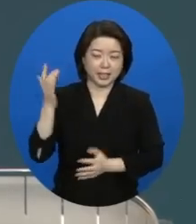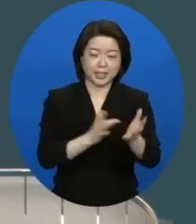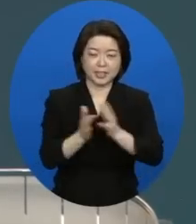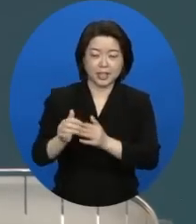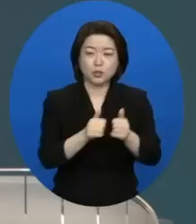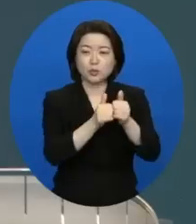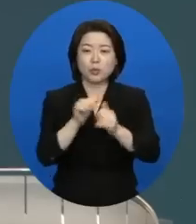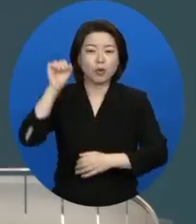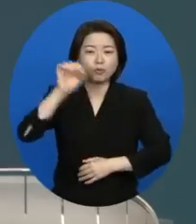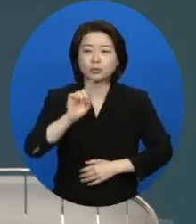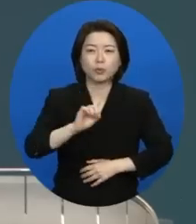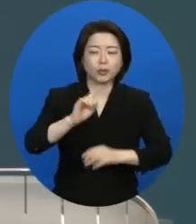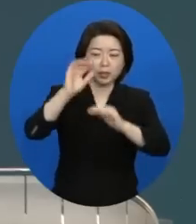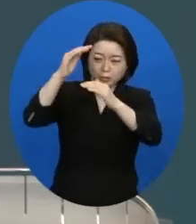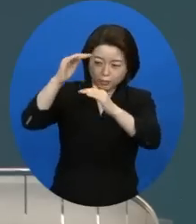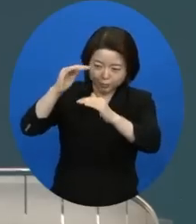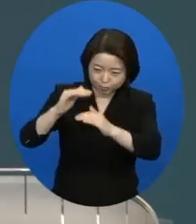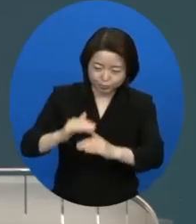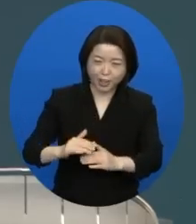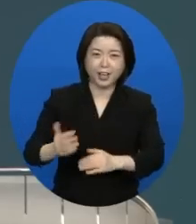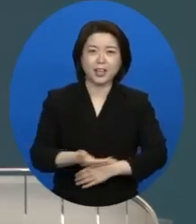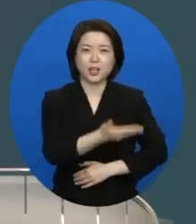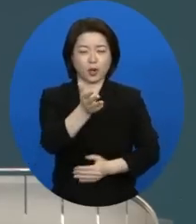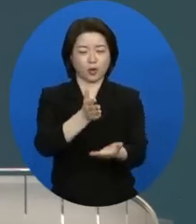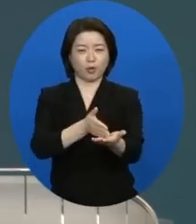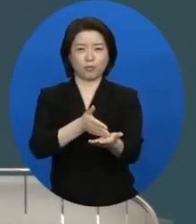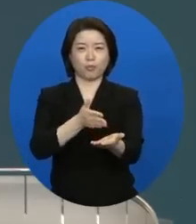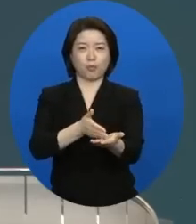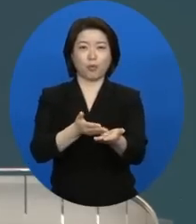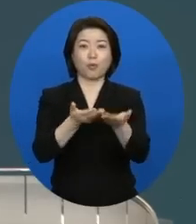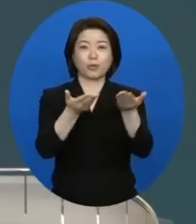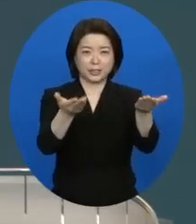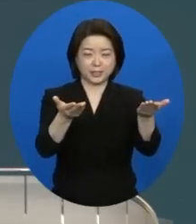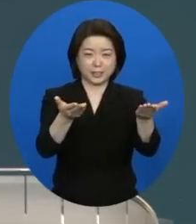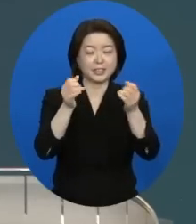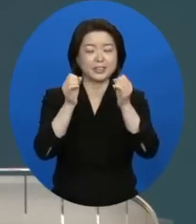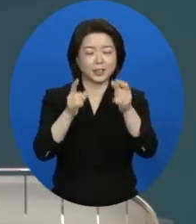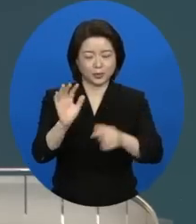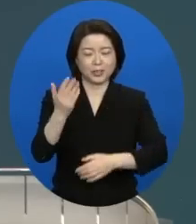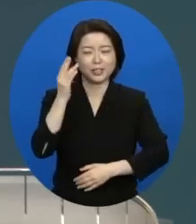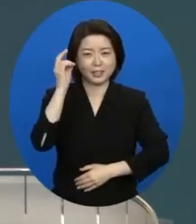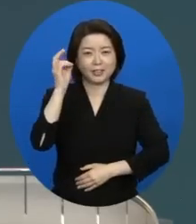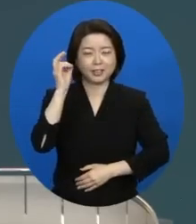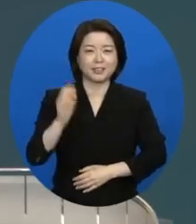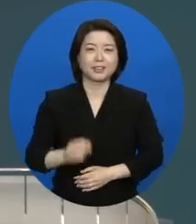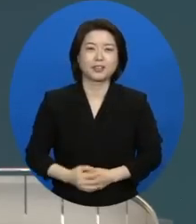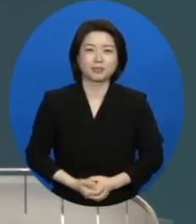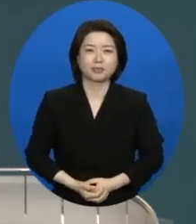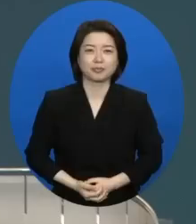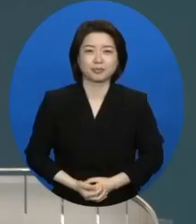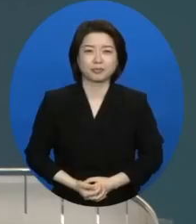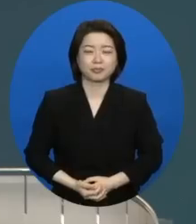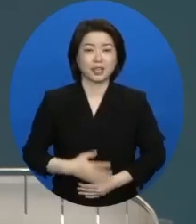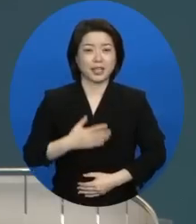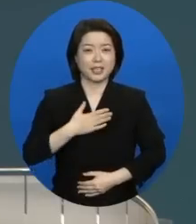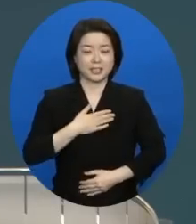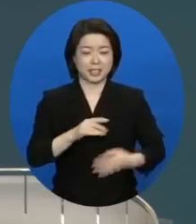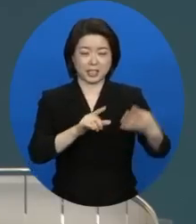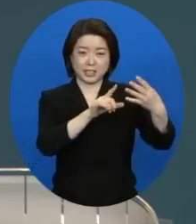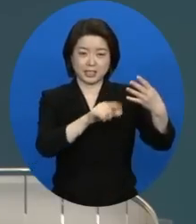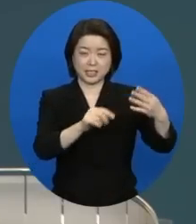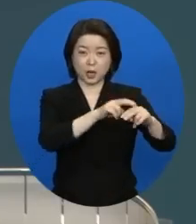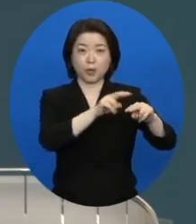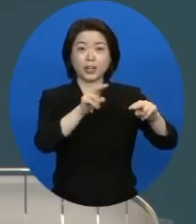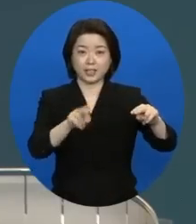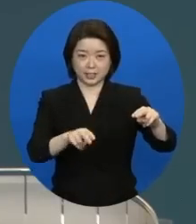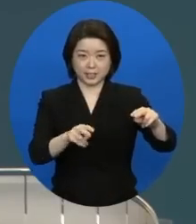어떻게 진행됐는지를 여러분에게 보고하는 기회가 될 것 같습니다. 제가 4월에 은퇴를